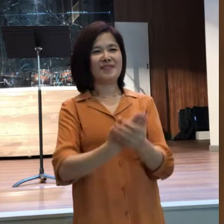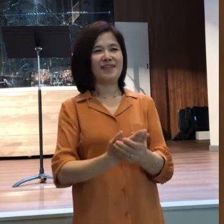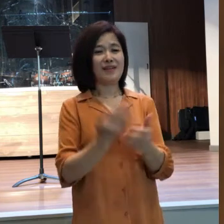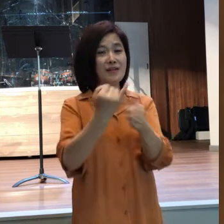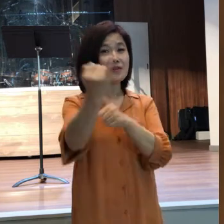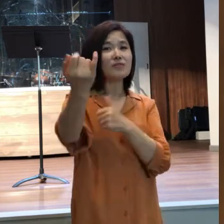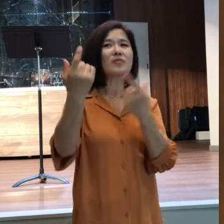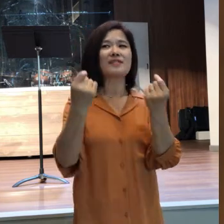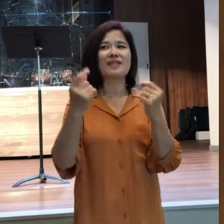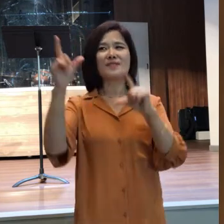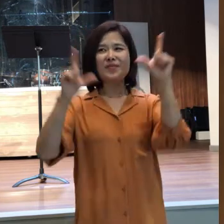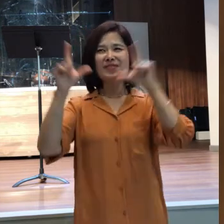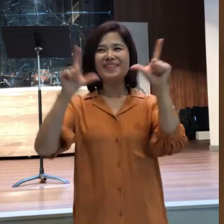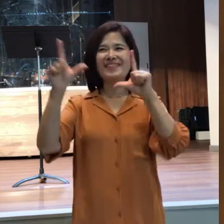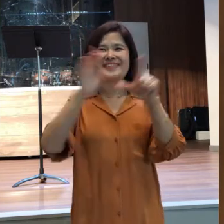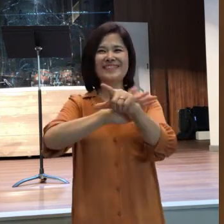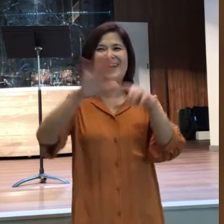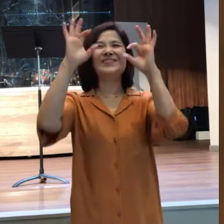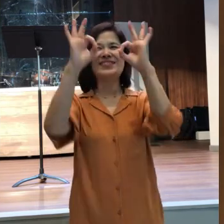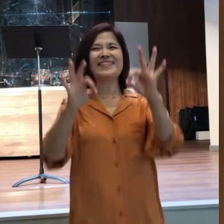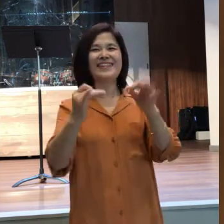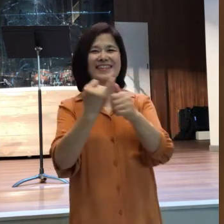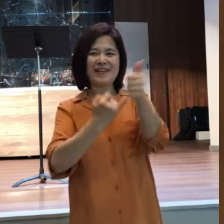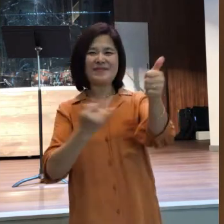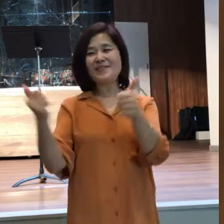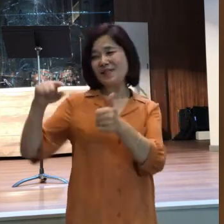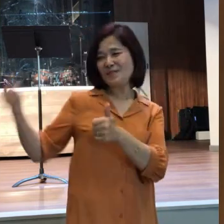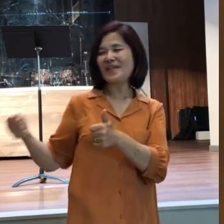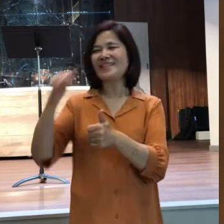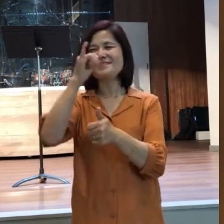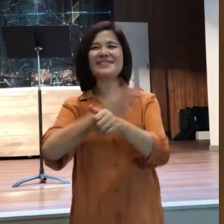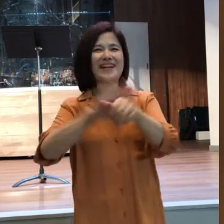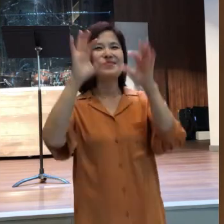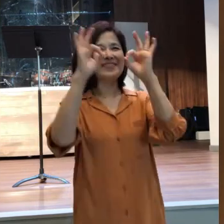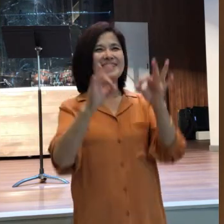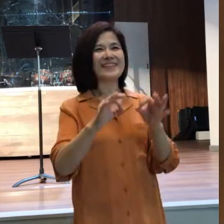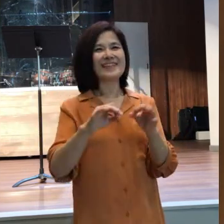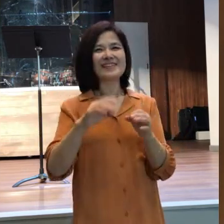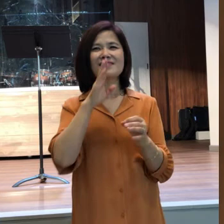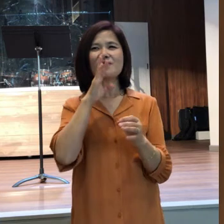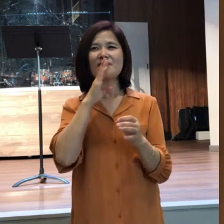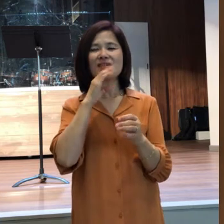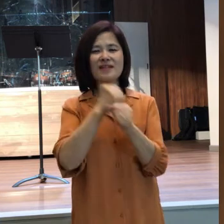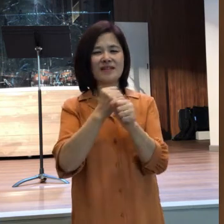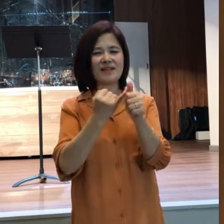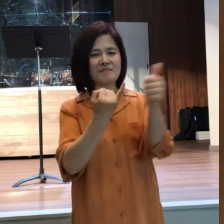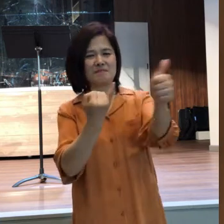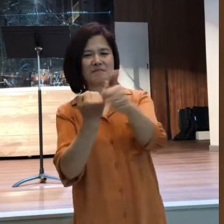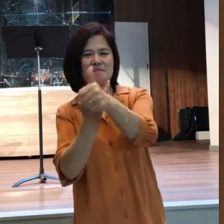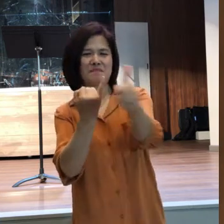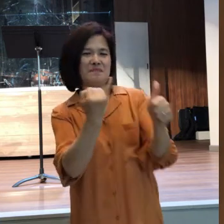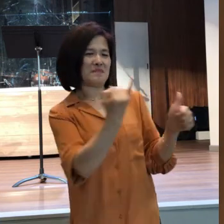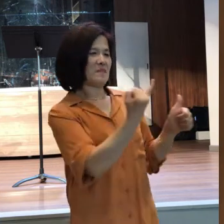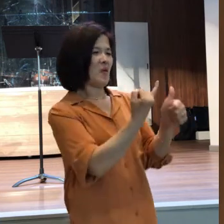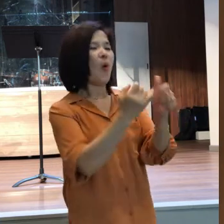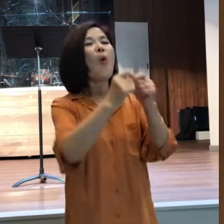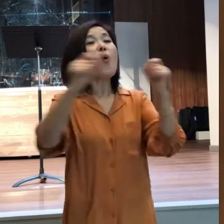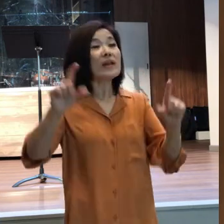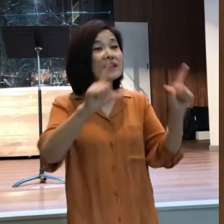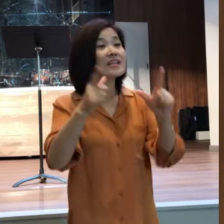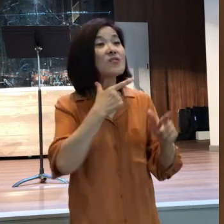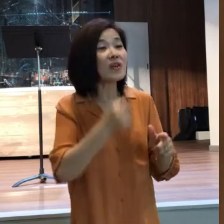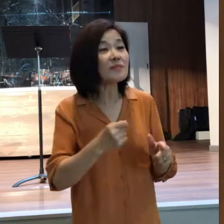여성도님들 표정을 관리 잘하세요? 옆에 남편이 앉아있으니까. 여러분 옆에서 얄짱거리면서 내 곁에서 오래 살았으면